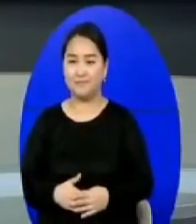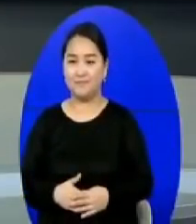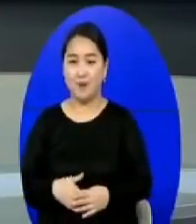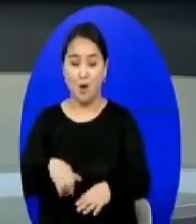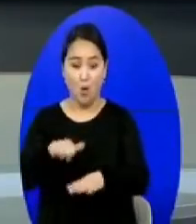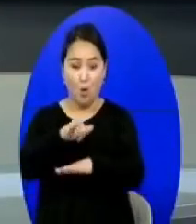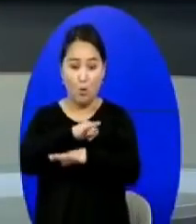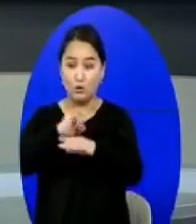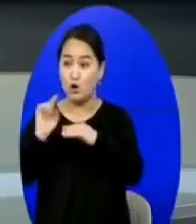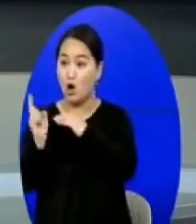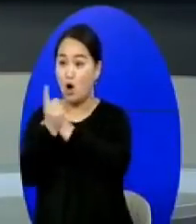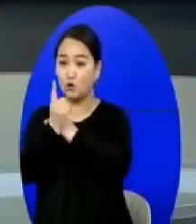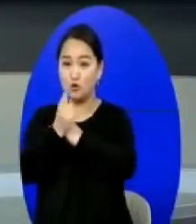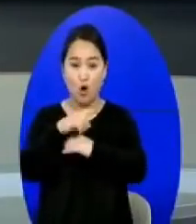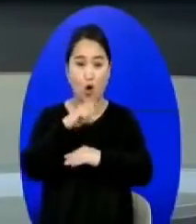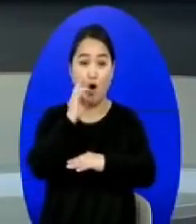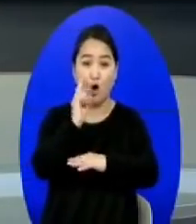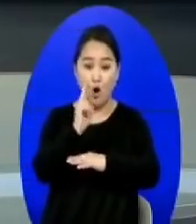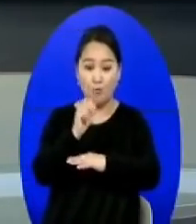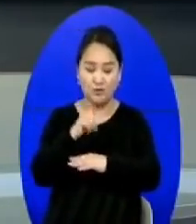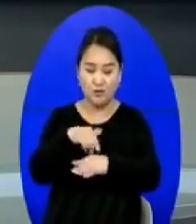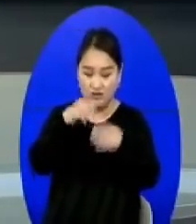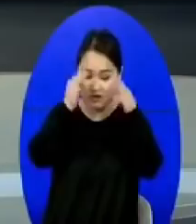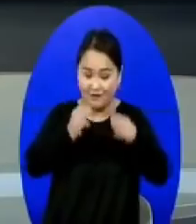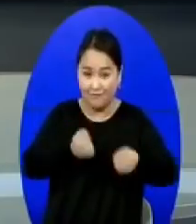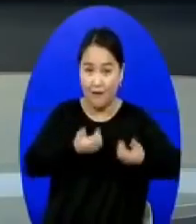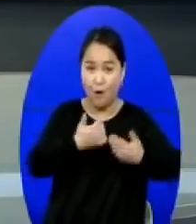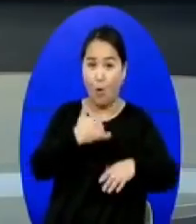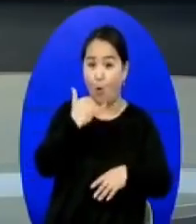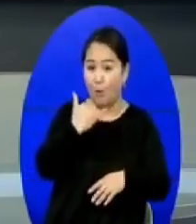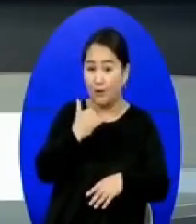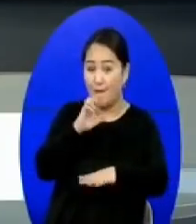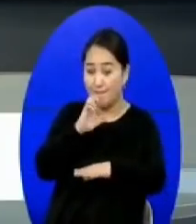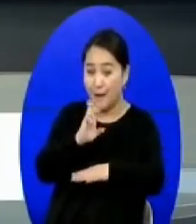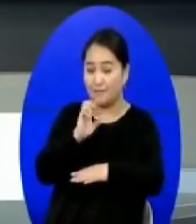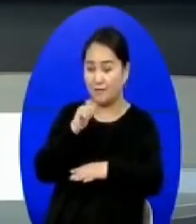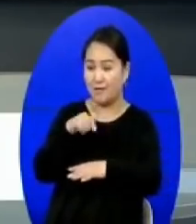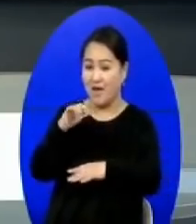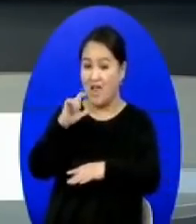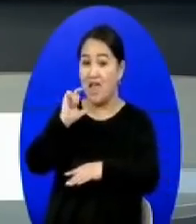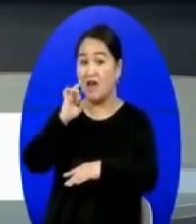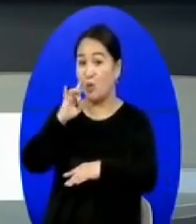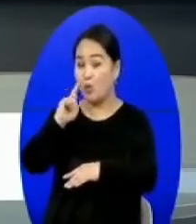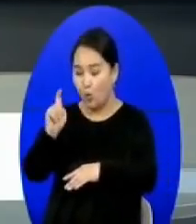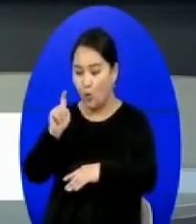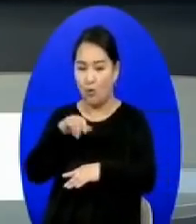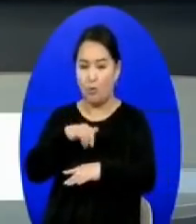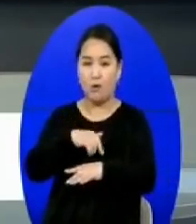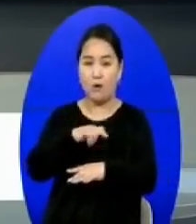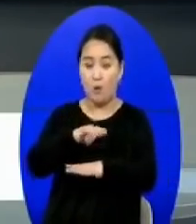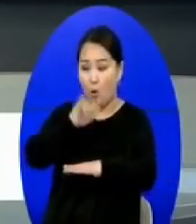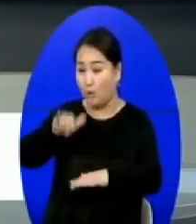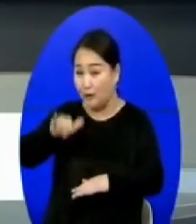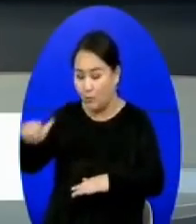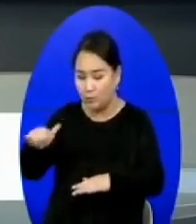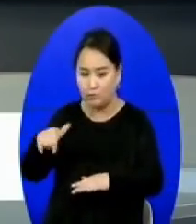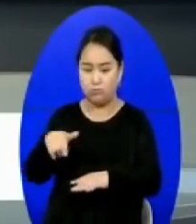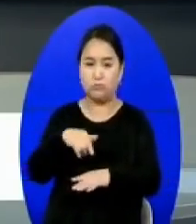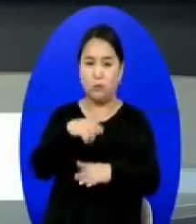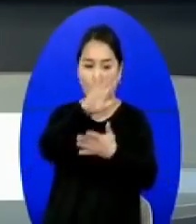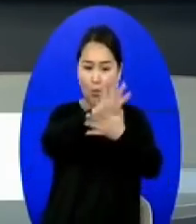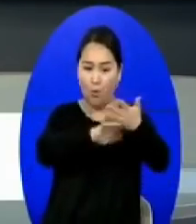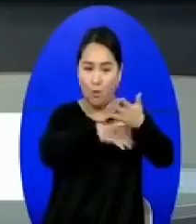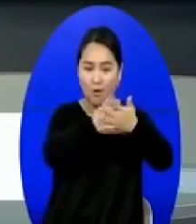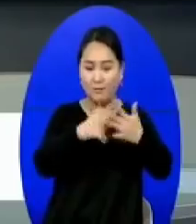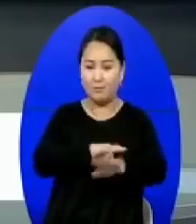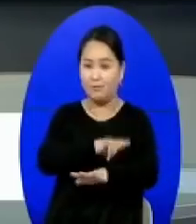Улсын онцгой комисс шийдвэр гаргаж Улаанбаатар, Эрхүү, Улаанбаатар, Улаанбаатар, Улаауд, Улаанбаатар чиглэлийн олон улсын хуваарьт нислэгийг өнөөдрөөс эхлэн энэ